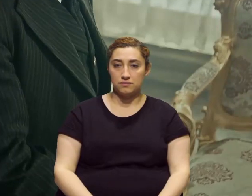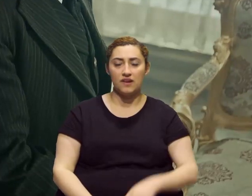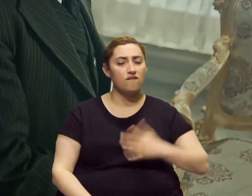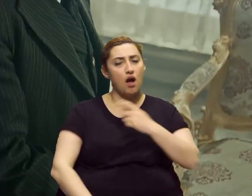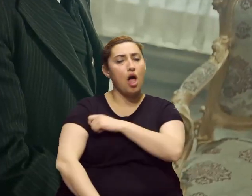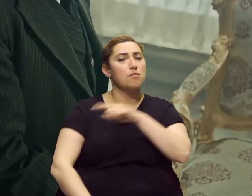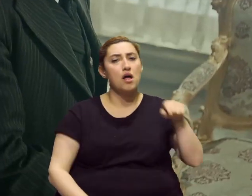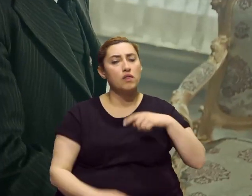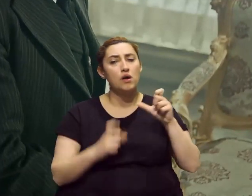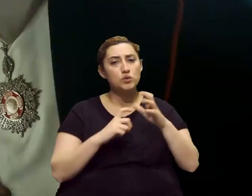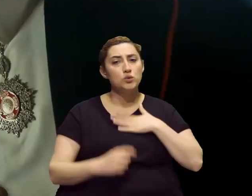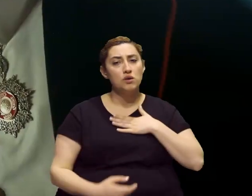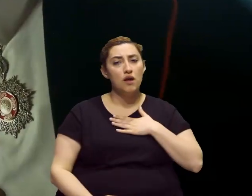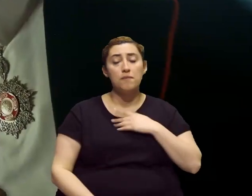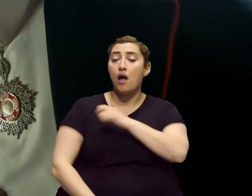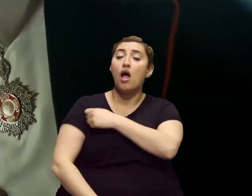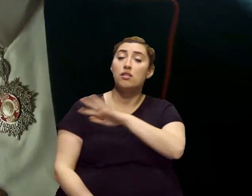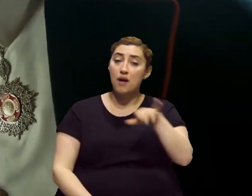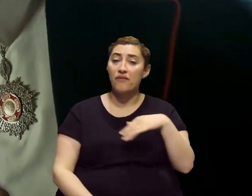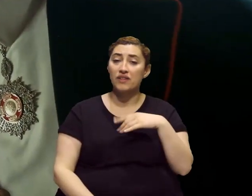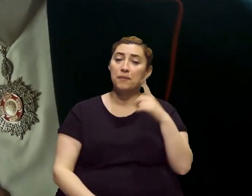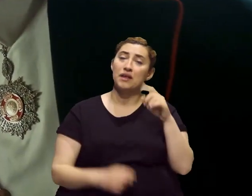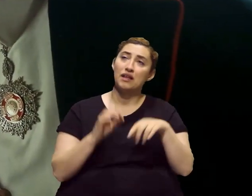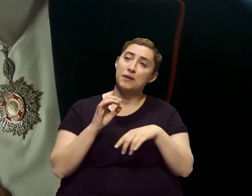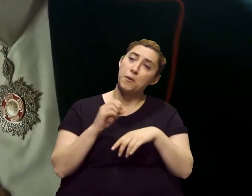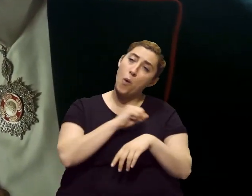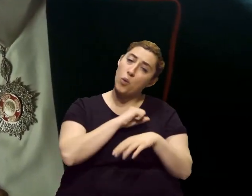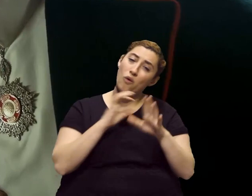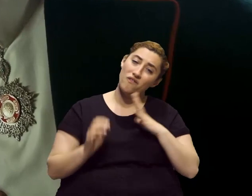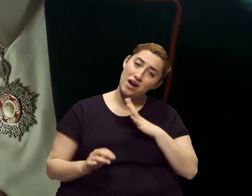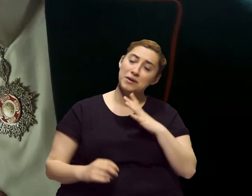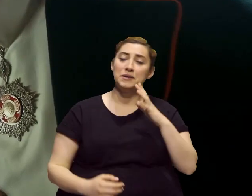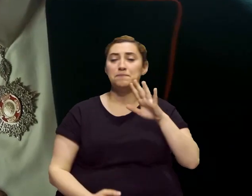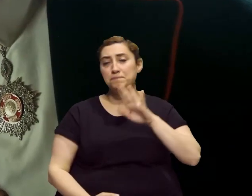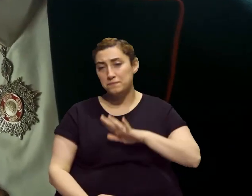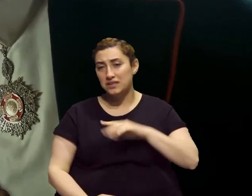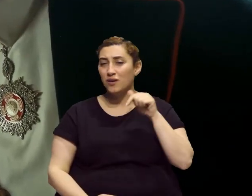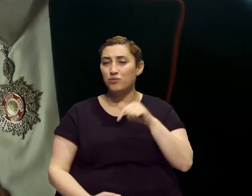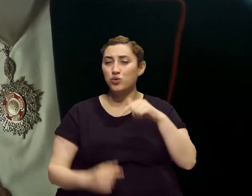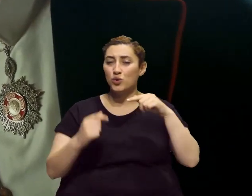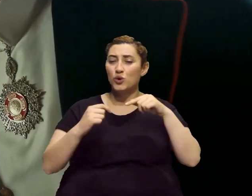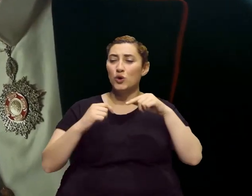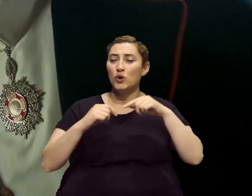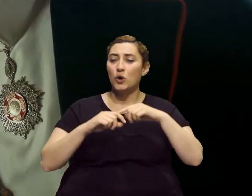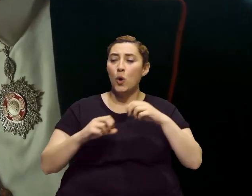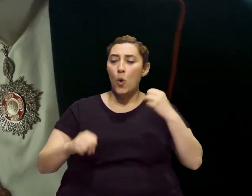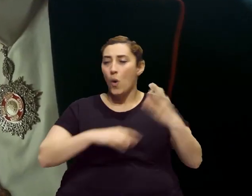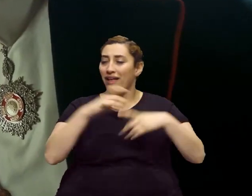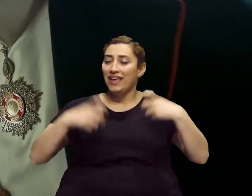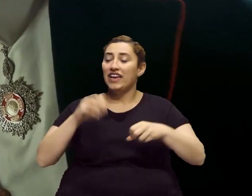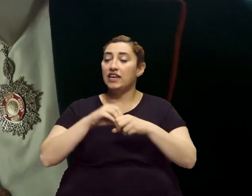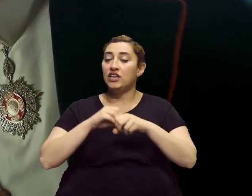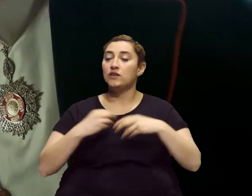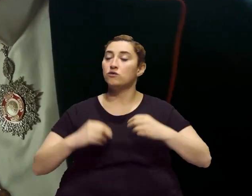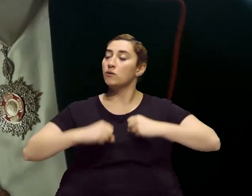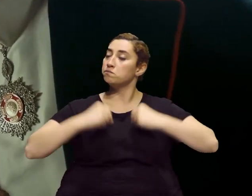Ya Almanlar sultanım? Almanlar bir yandan korkuyorlar, bir yandan da bu kurtlar sofrasında hakim